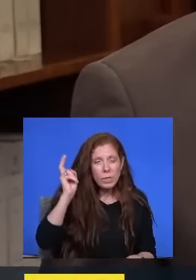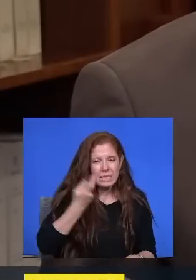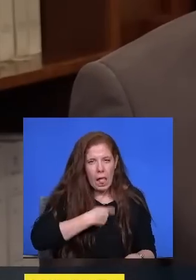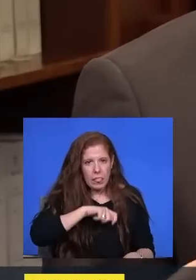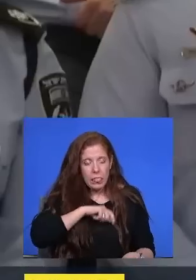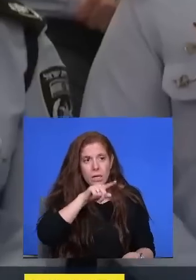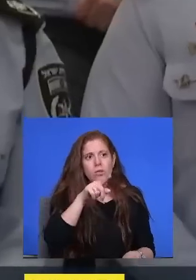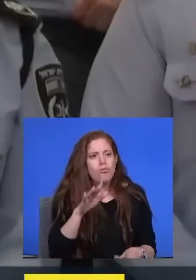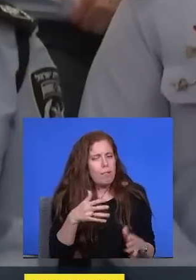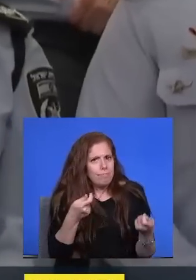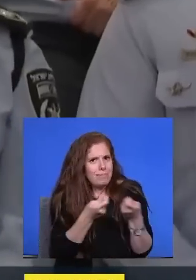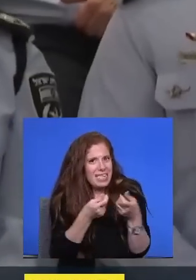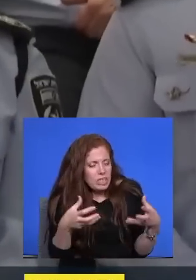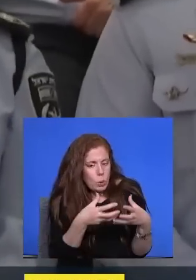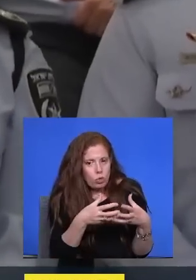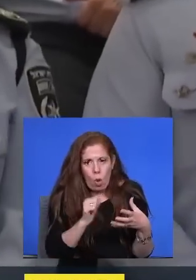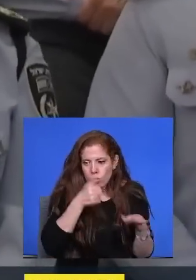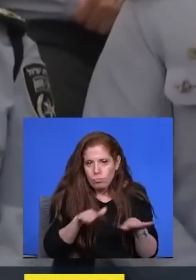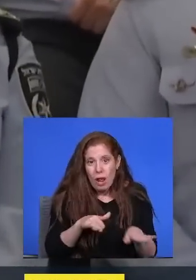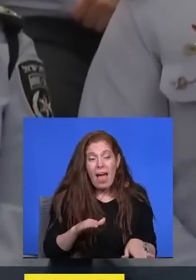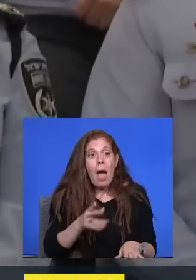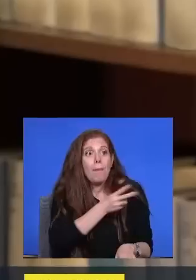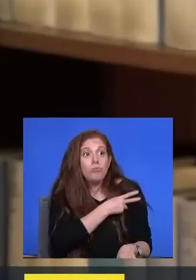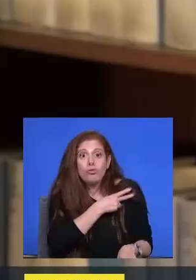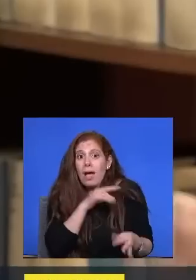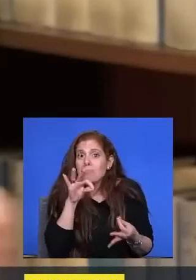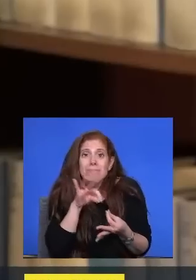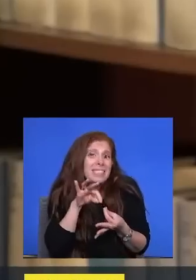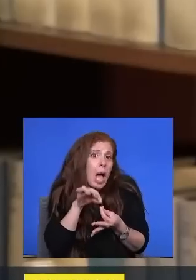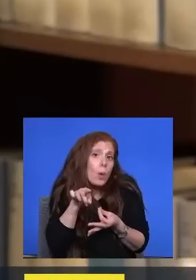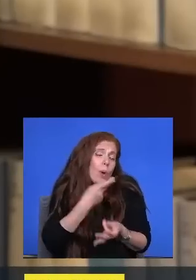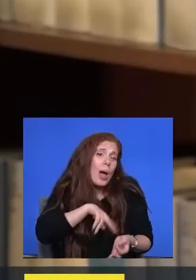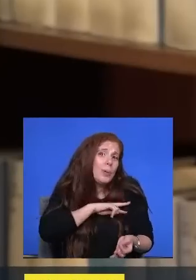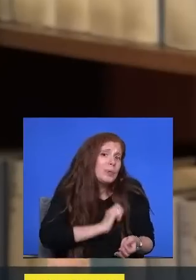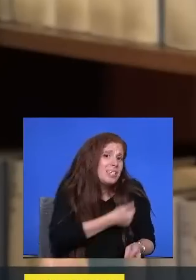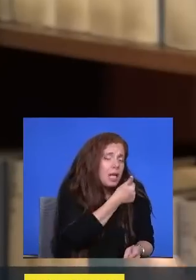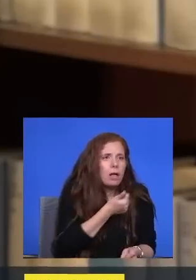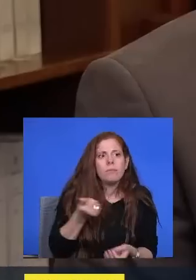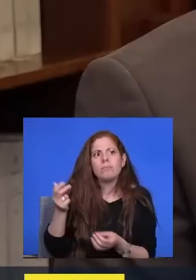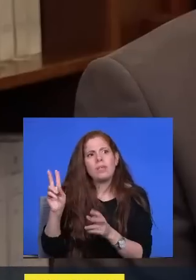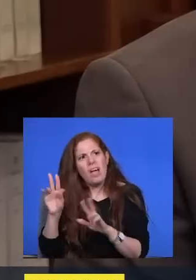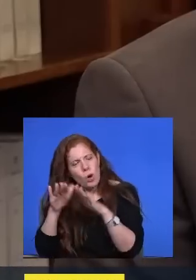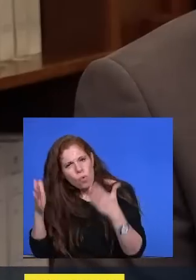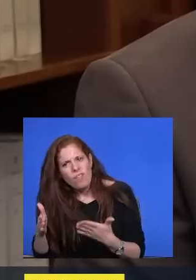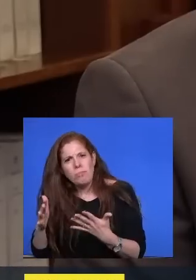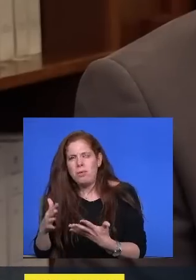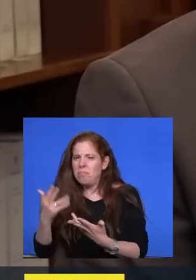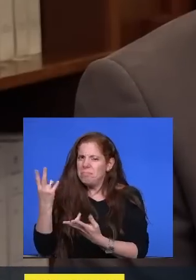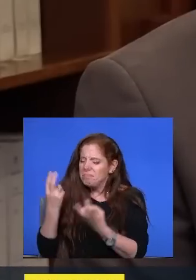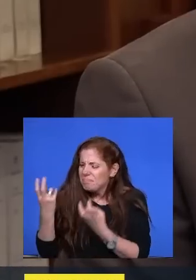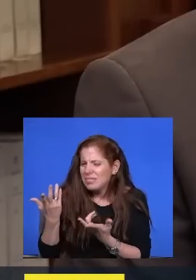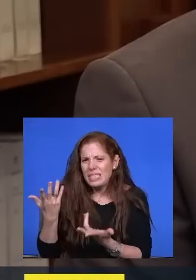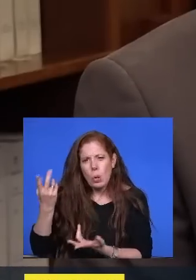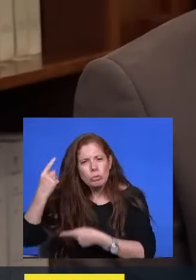ראש הממשלה. המשטרה היא בסך הכל באחריות השר, אני הייתי שר. גופים עם אתוס, עם רקורד, עם ניסיון של שנים.